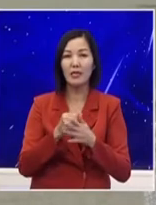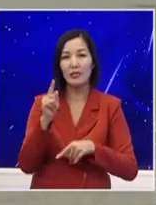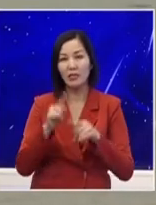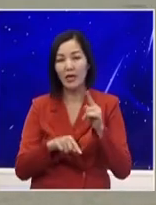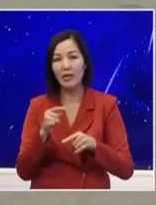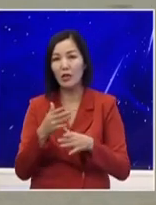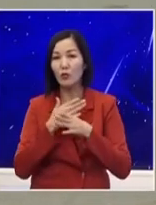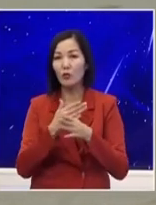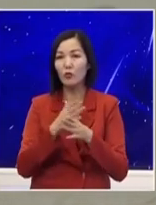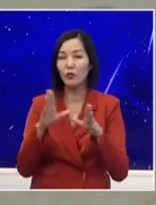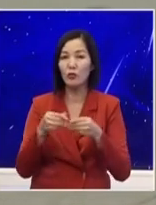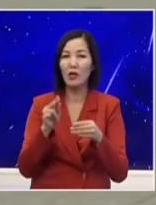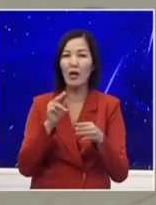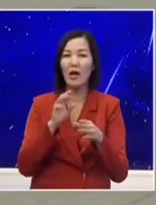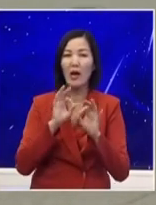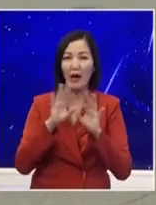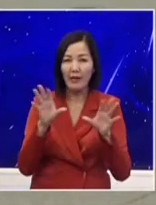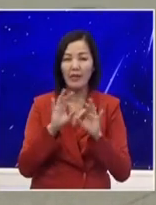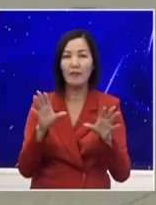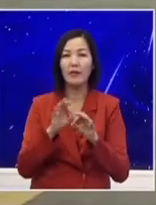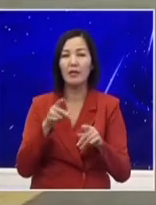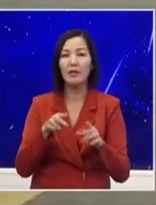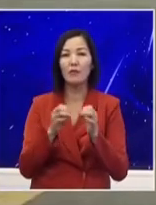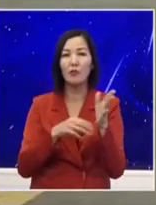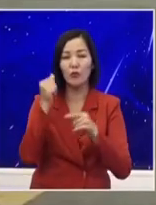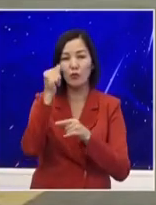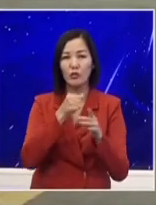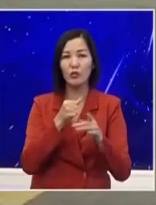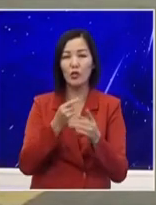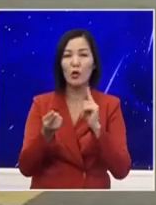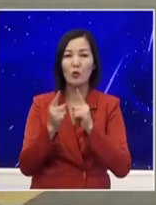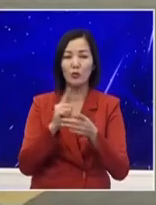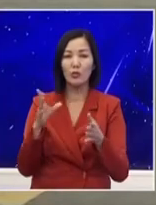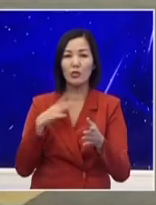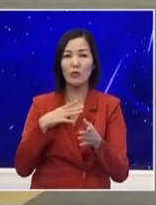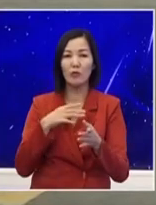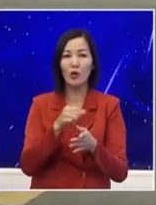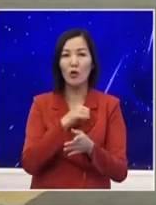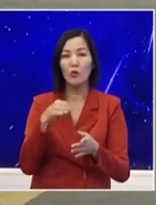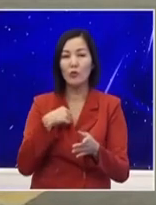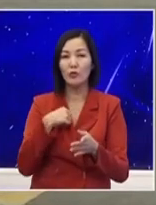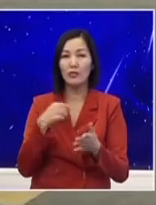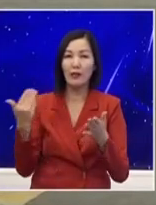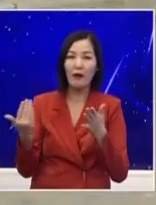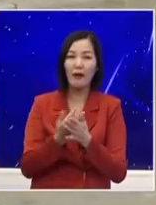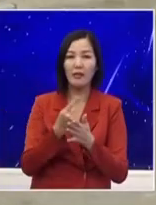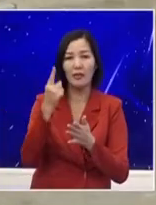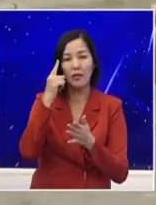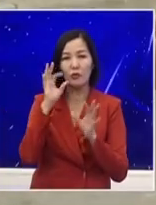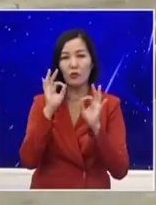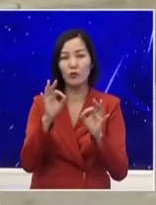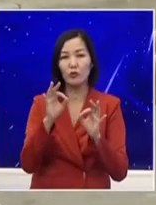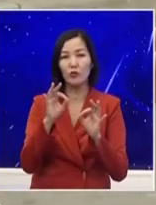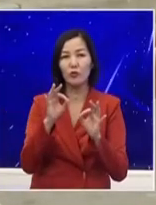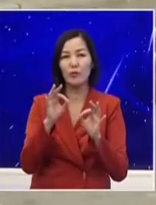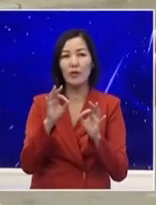көрсету дегенді миына құя берген. 2019 жылы Александр үшін біршама өзгерістер әкелді. Өз-өзіне келіп, тірлігінің мәнісі қашқанын